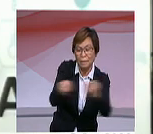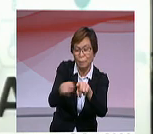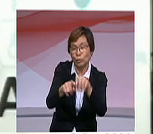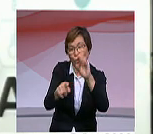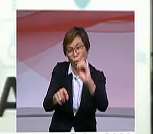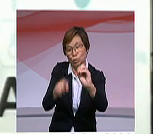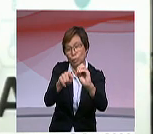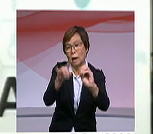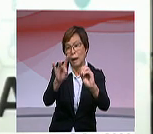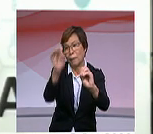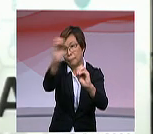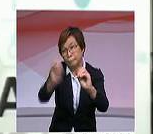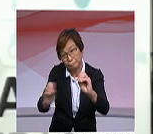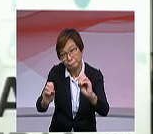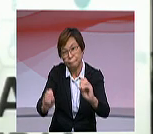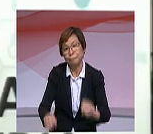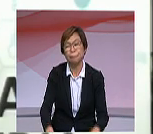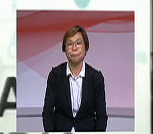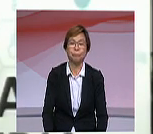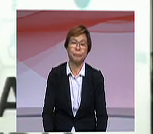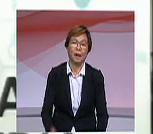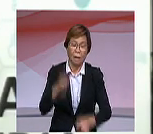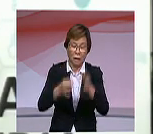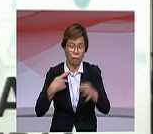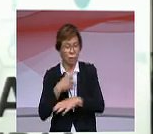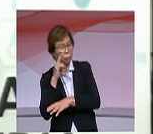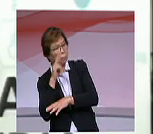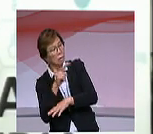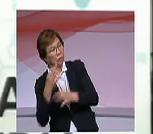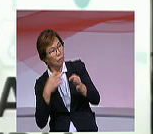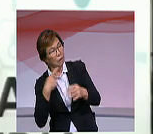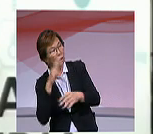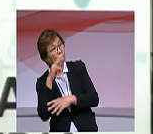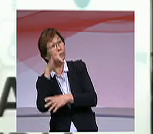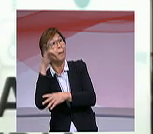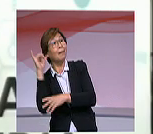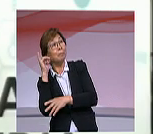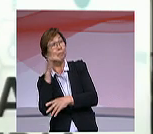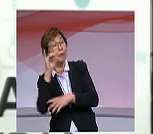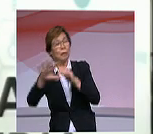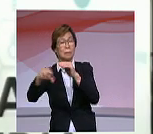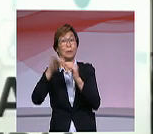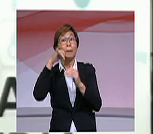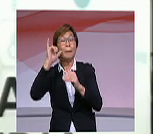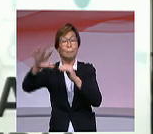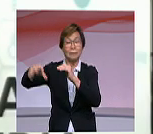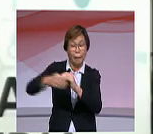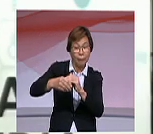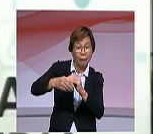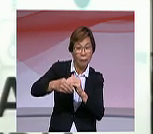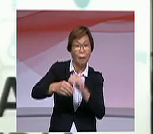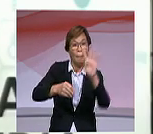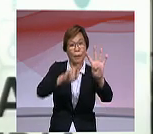dengan 0.8%. Kalau kita lihat pada semalam ada pertambahan iaitu